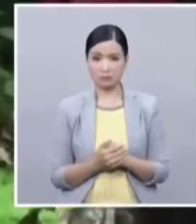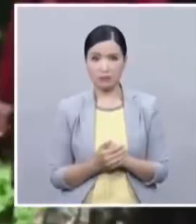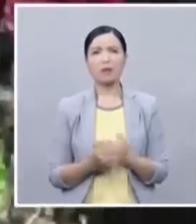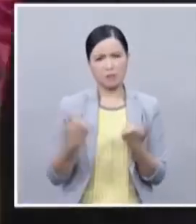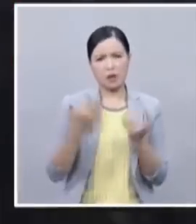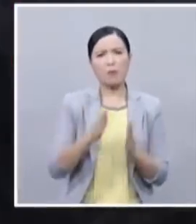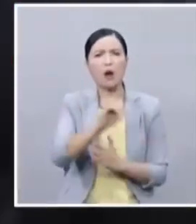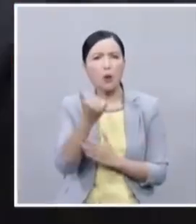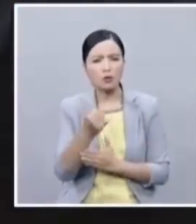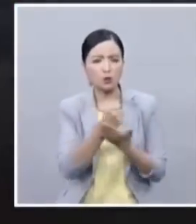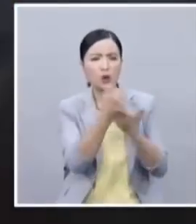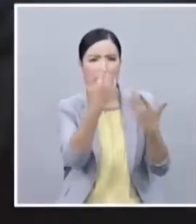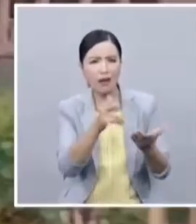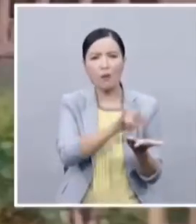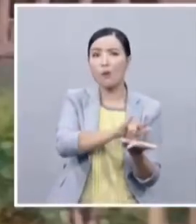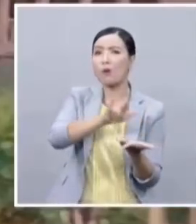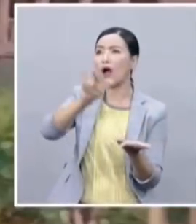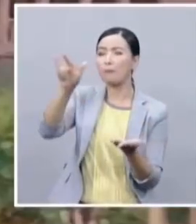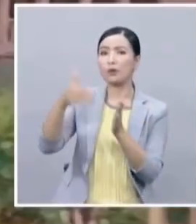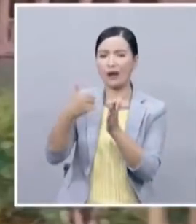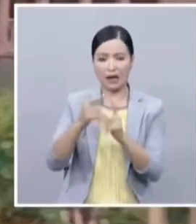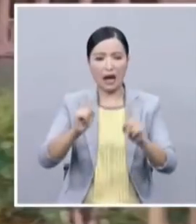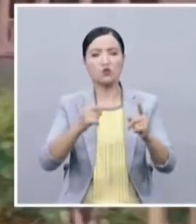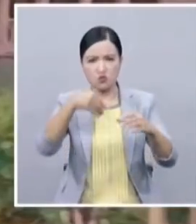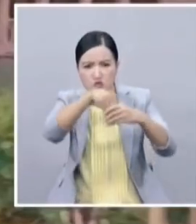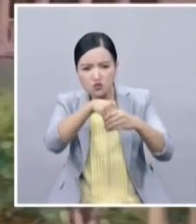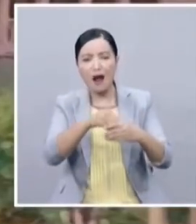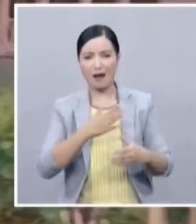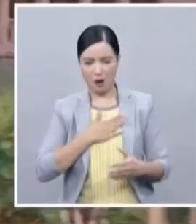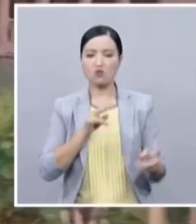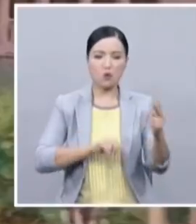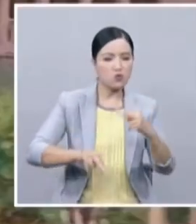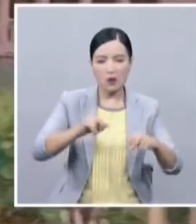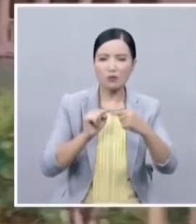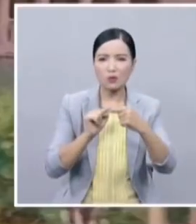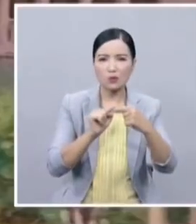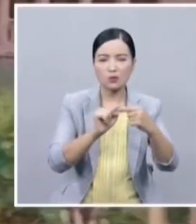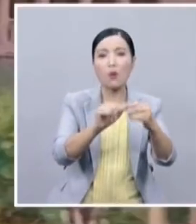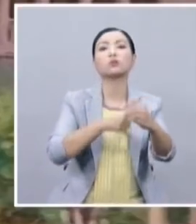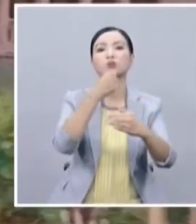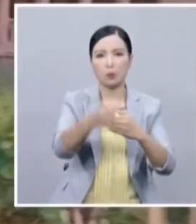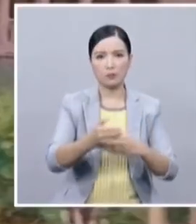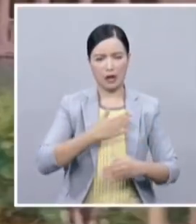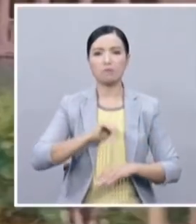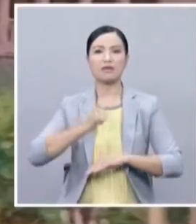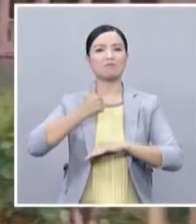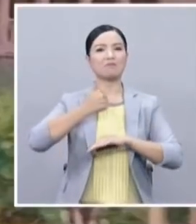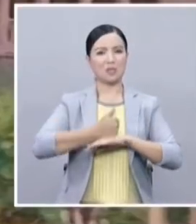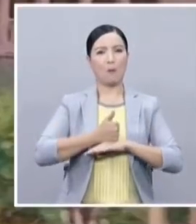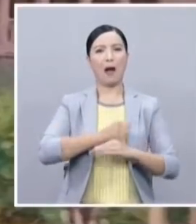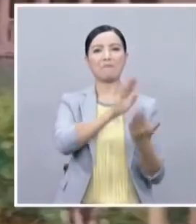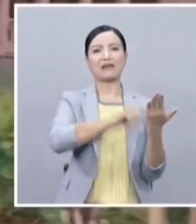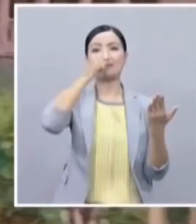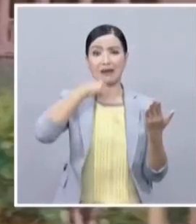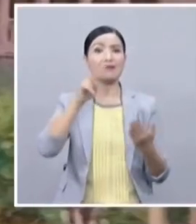รีบกลับแต่ส่วนหนึ่งก็ยังอยู่ต่อนะครับเราก็ติดตามดูแลเขาจนกว่าจะจบสิ้นภารกิจนะครับในฐานะเราเป็นเจ้าบ้านที่ดีให้ส